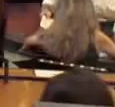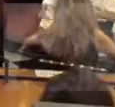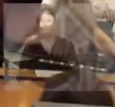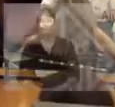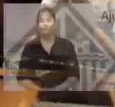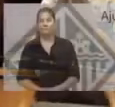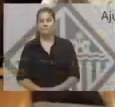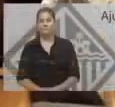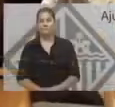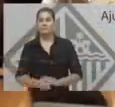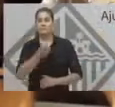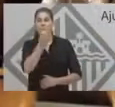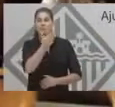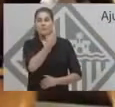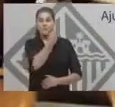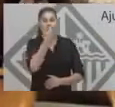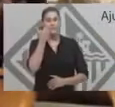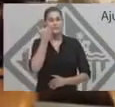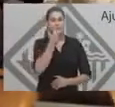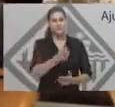Començam. Bones tardes.